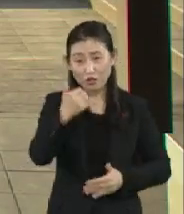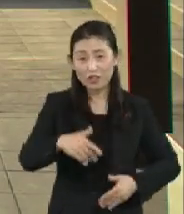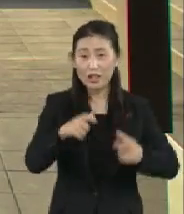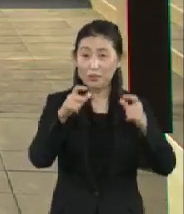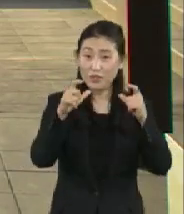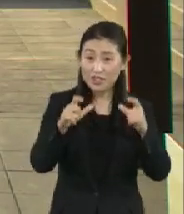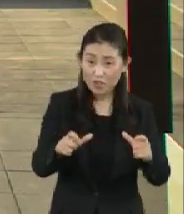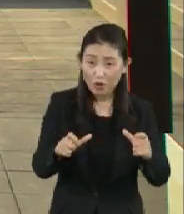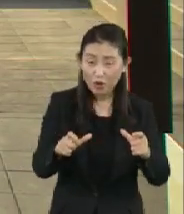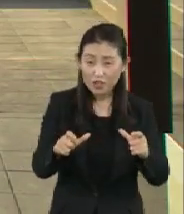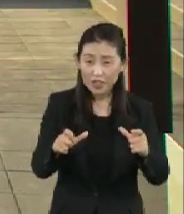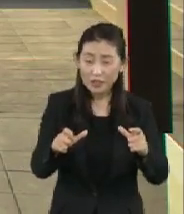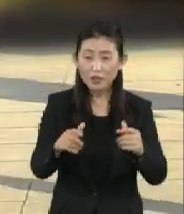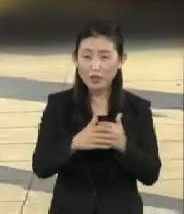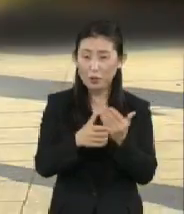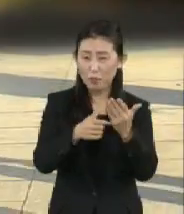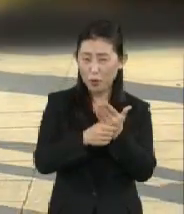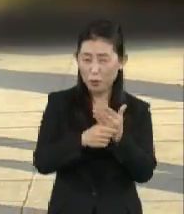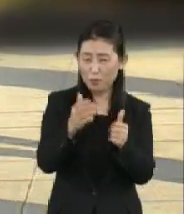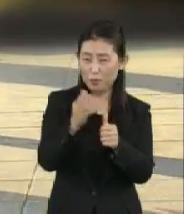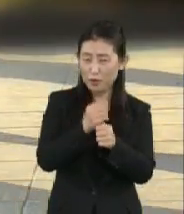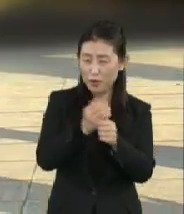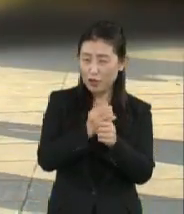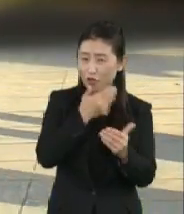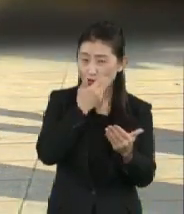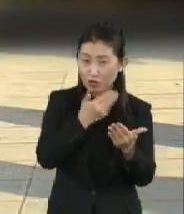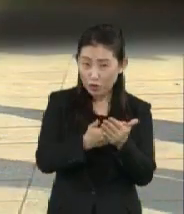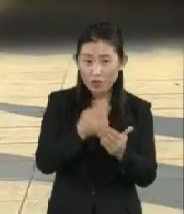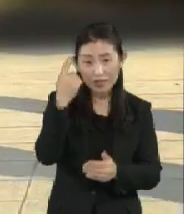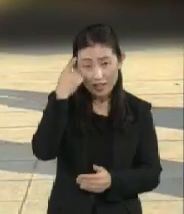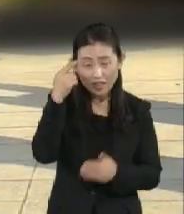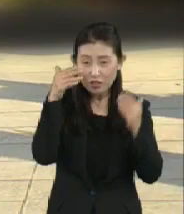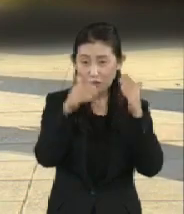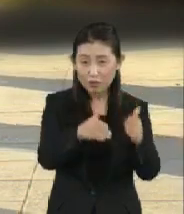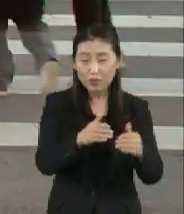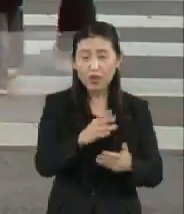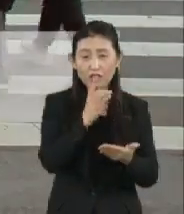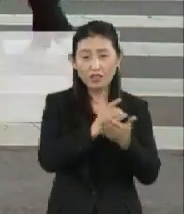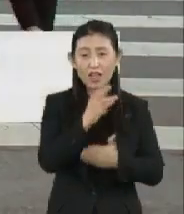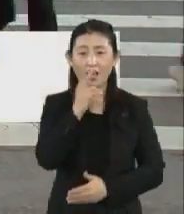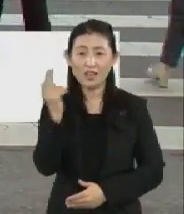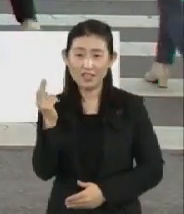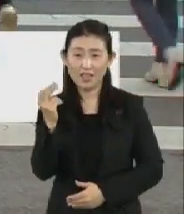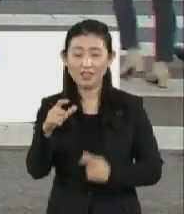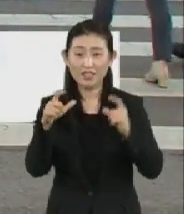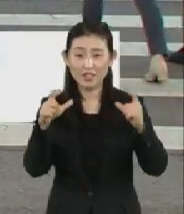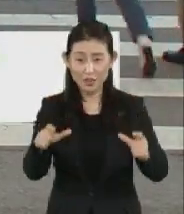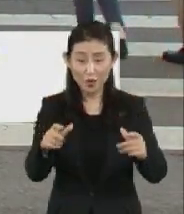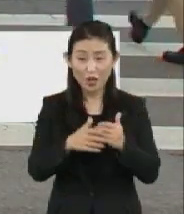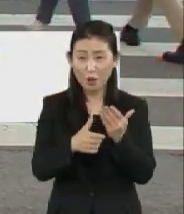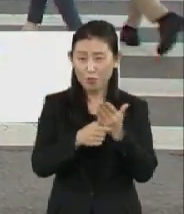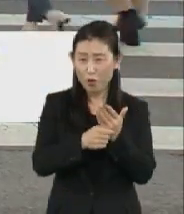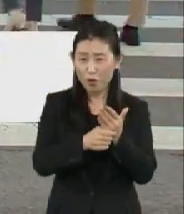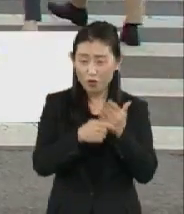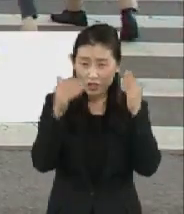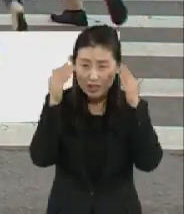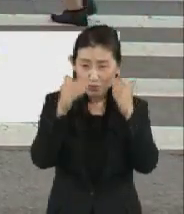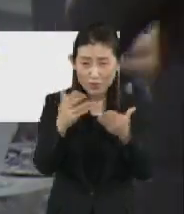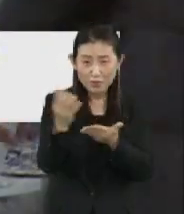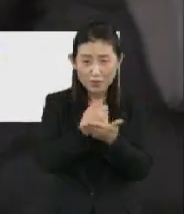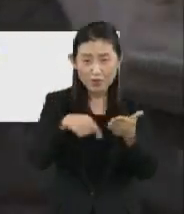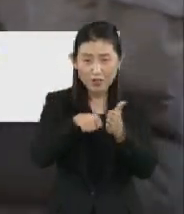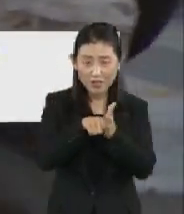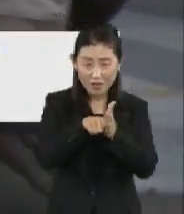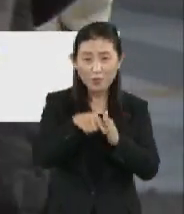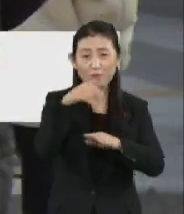다소 수세에 있다고 판단해 공약 개발에 집중하고 있습니다. 천안 아산을 충남권 대선 승부처로 보고 화력을